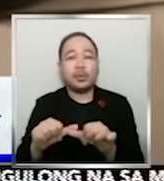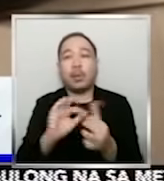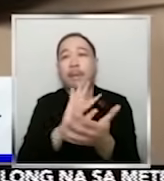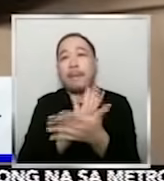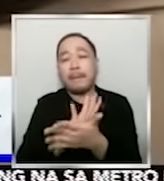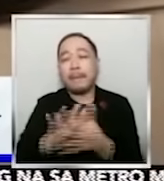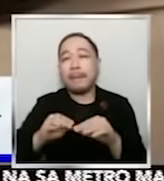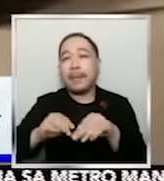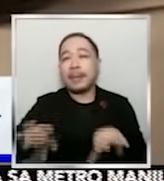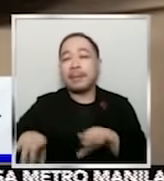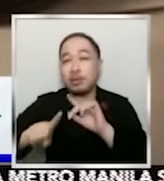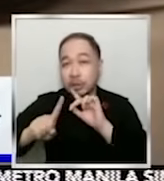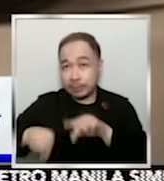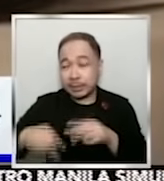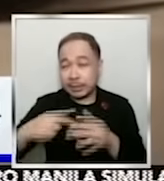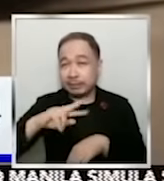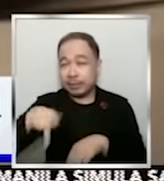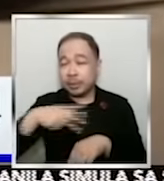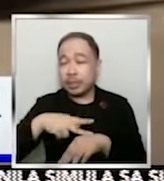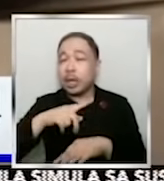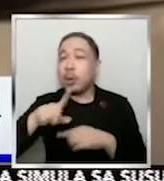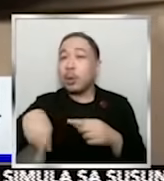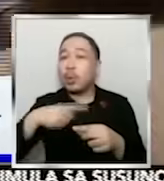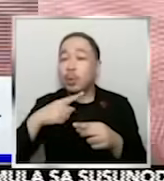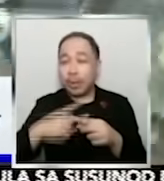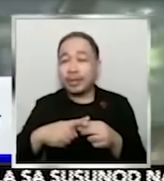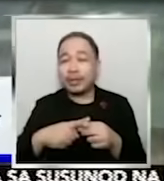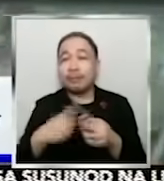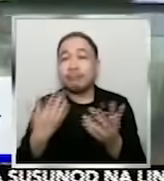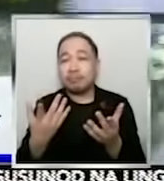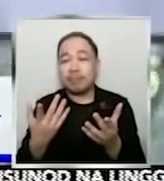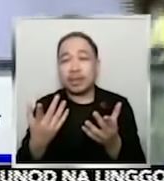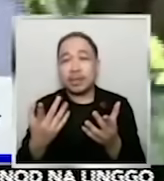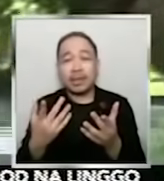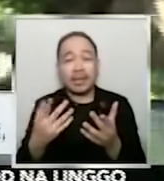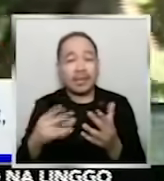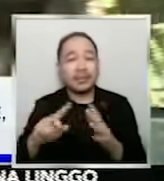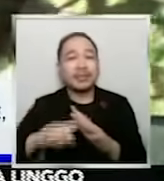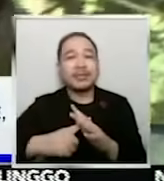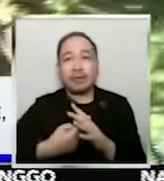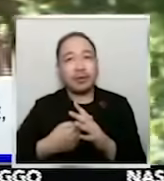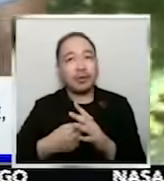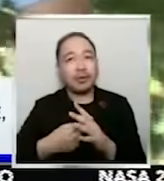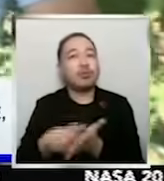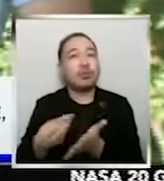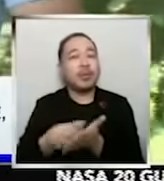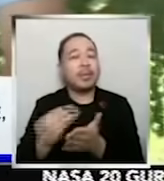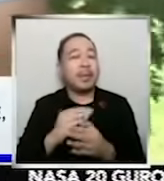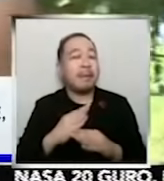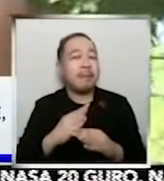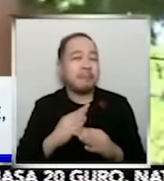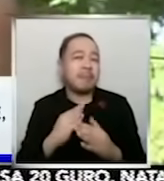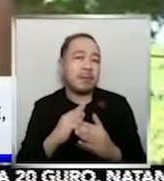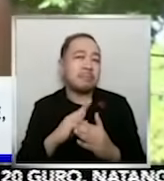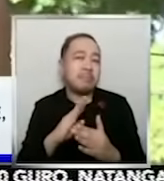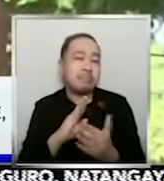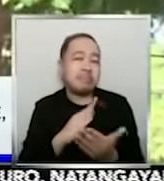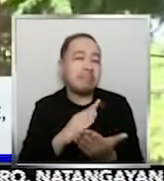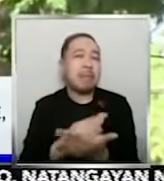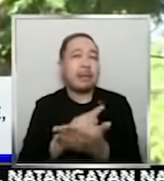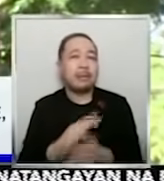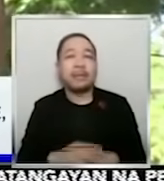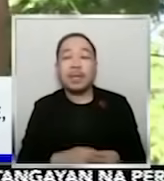ipinatupad na ang procurement ban sa campaign period. Nananawagan si General Guillermo Eliazar na gawing prioridad